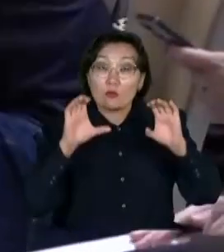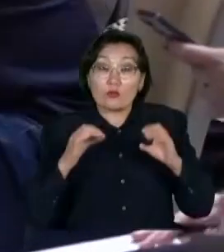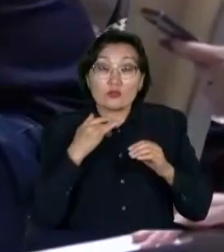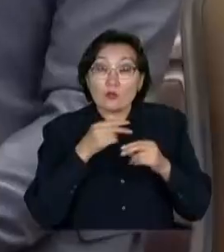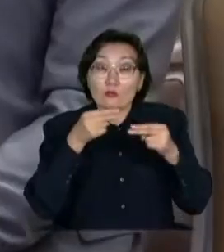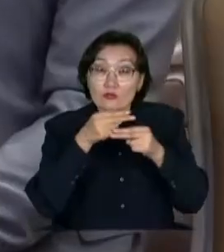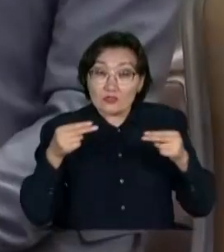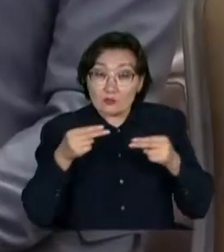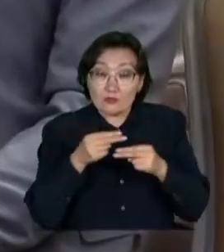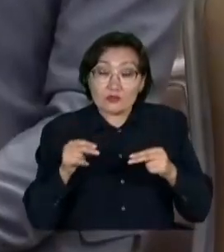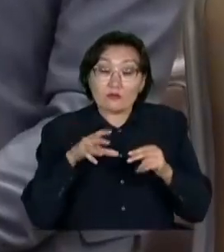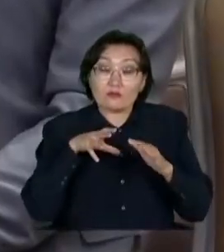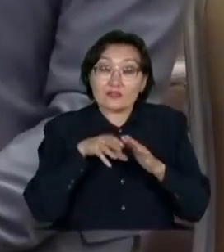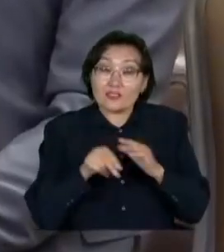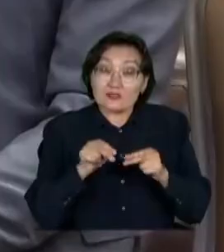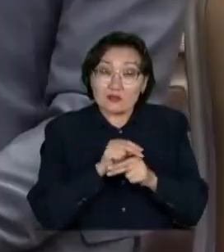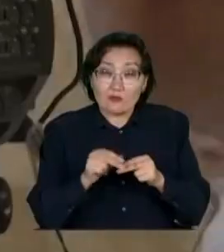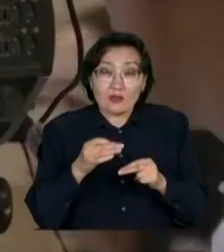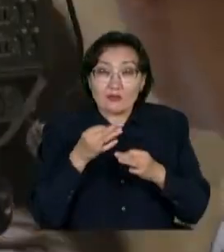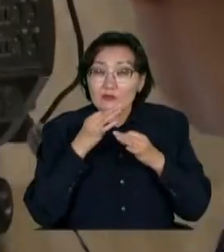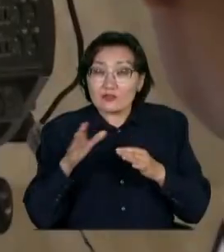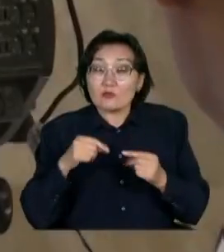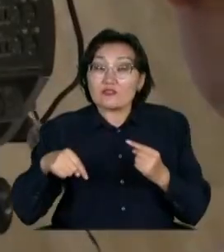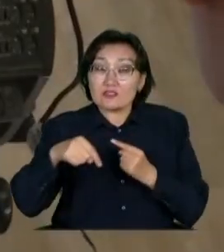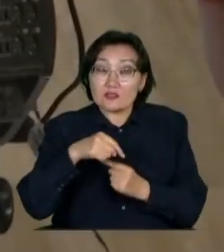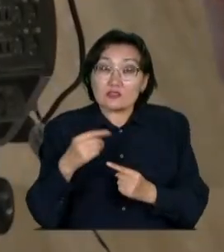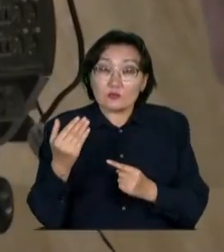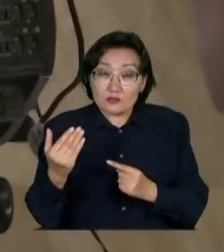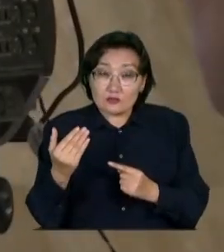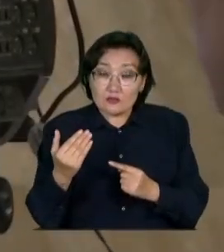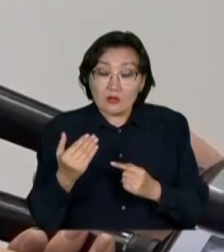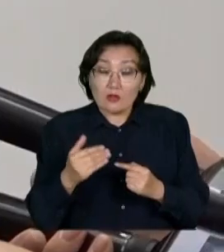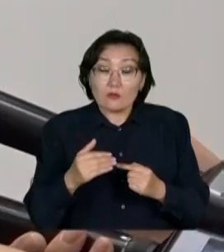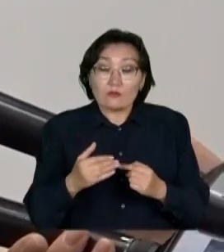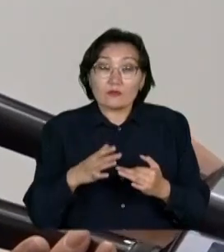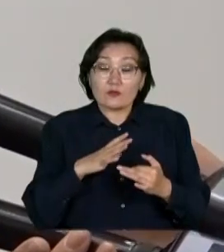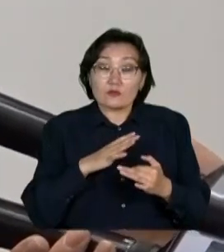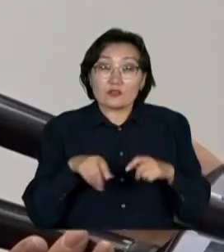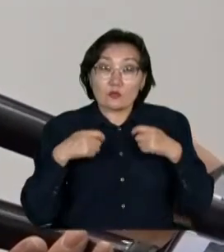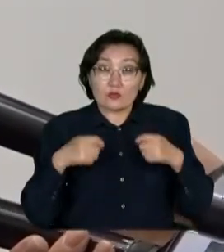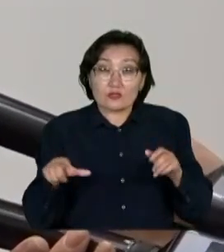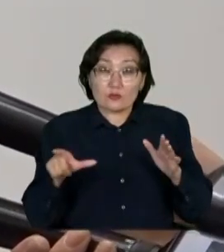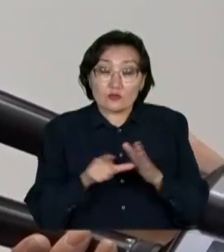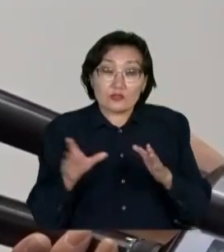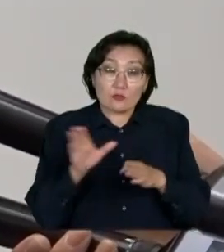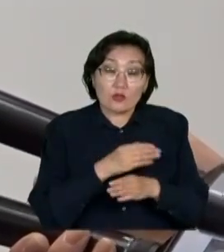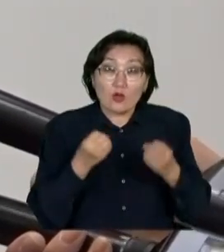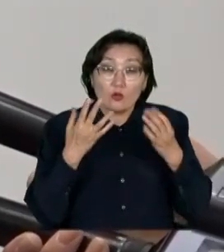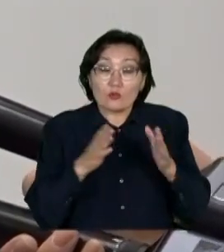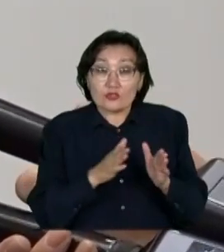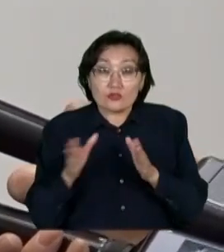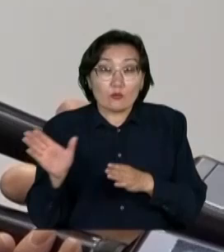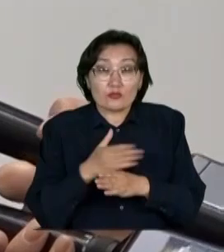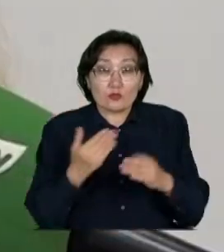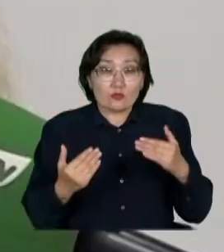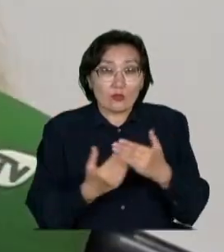которые собираются внести, не устраивают представителей малого и среднего бизнеса. Убирается розничный налог, убирается упрощенный режим и будет